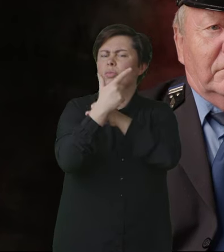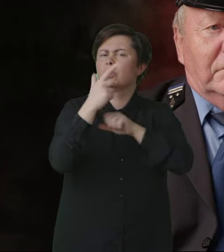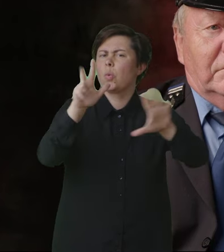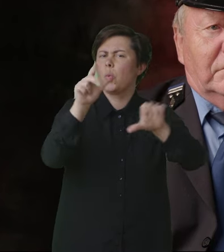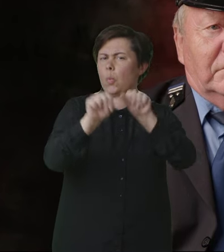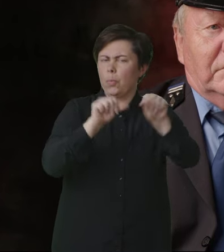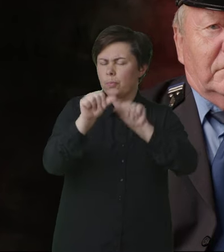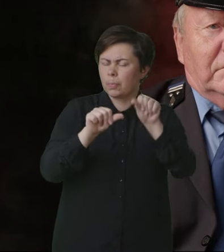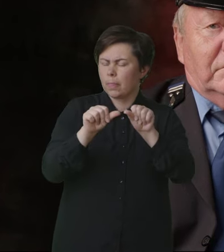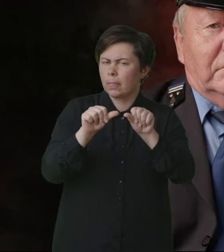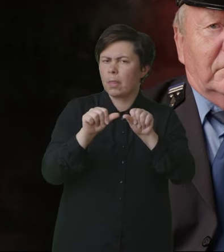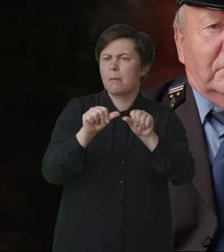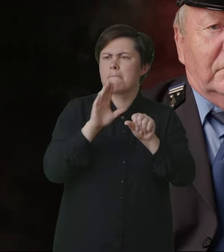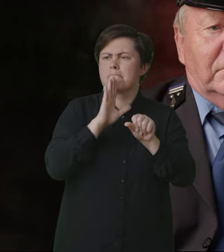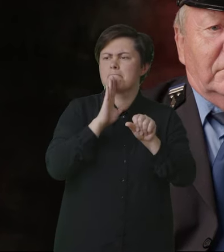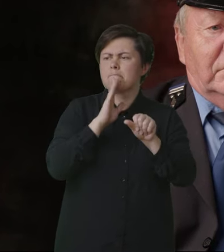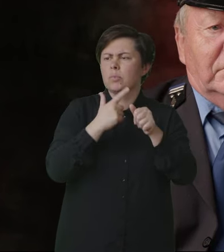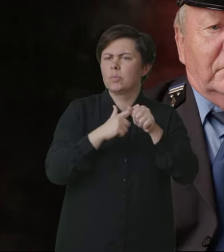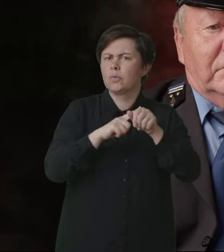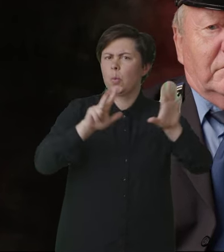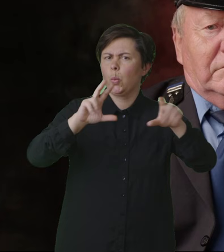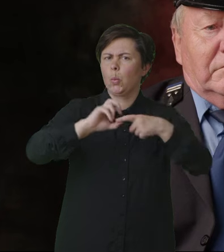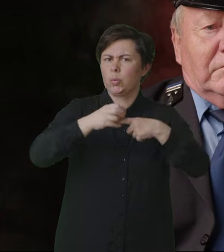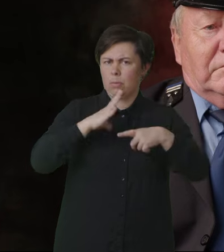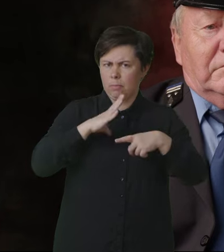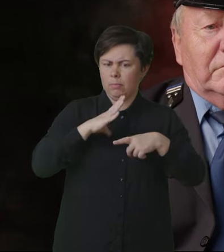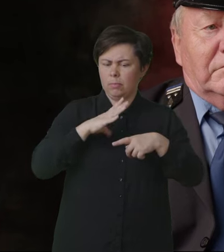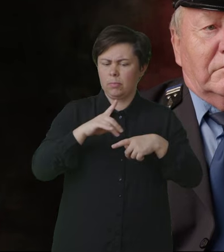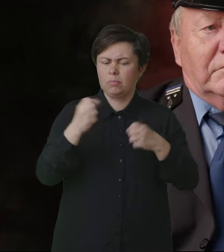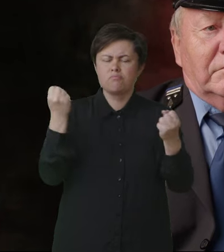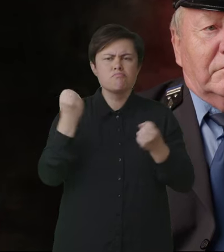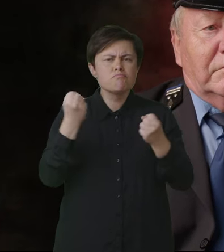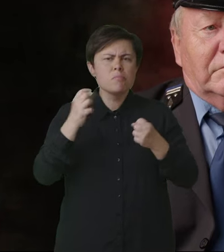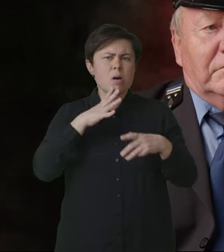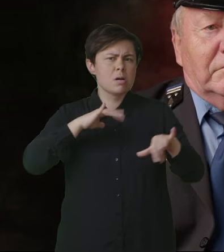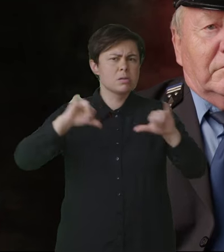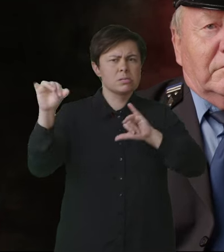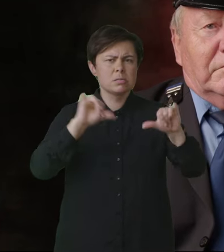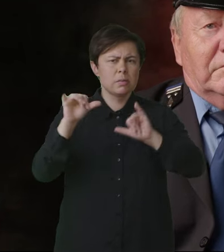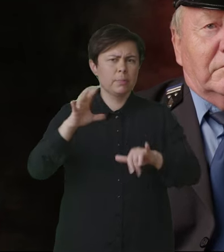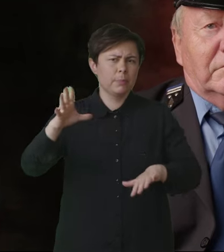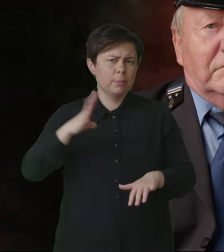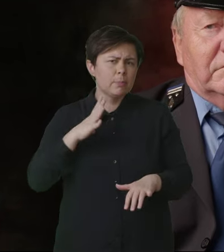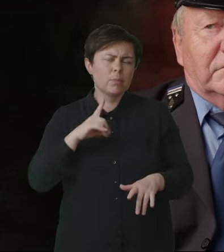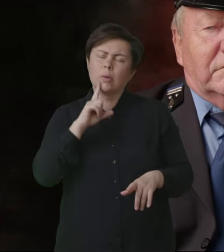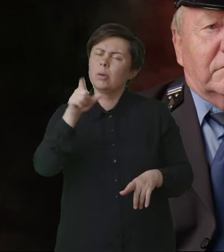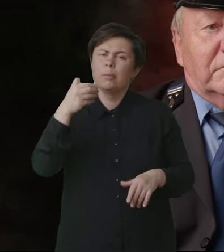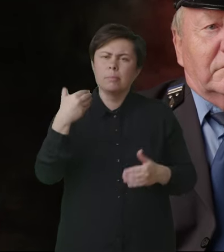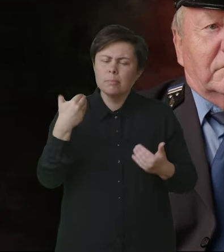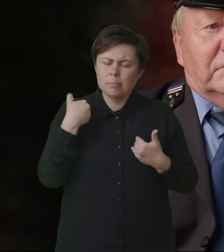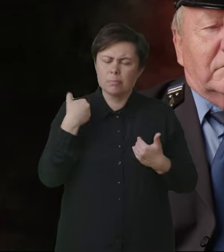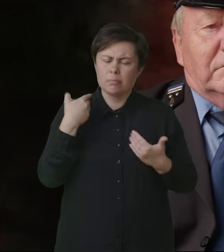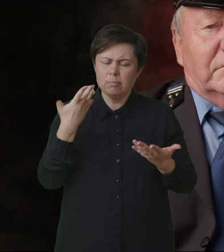1978, bodajże 28 grudnia. To z taką wielką to odbywało się pompą. Było to bardzo,